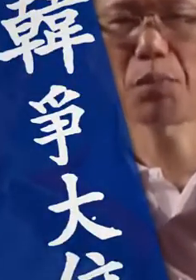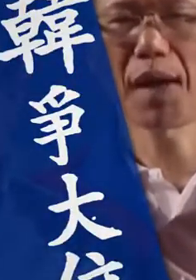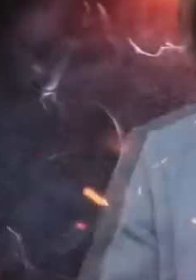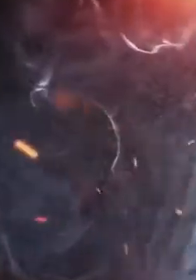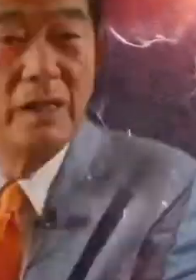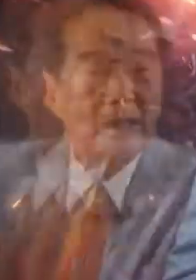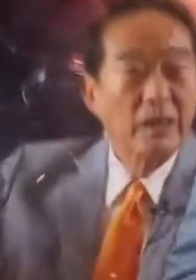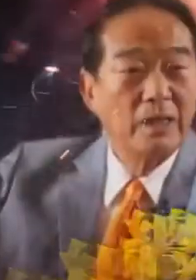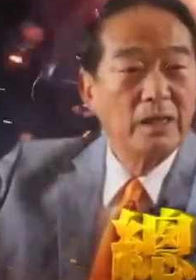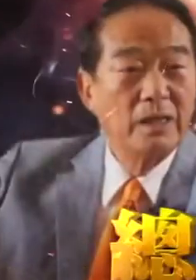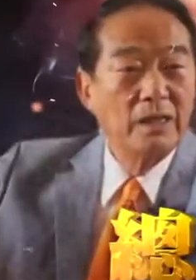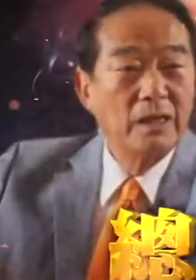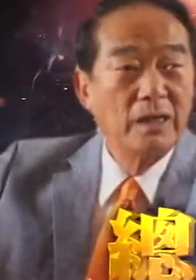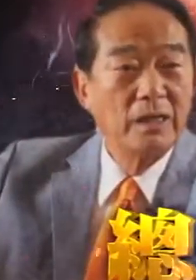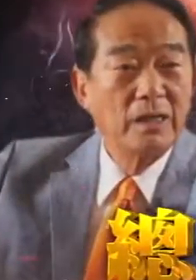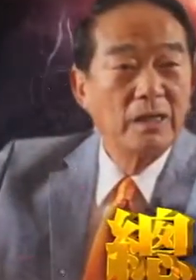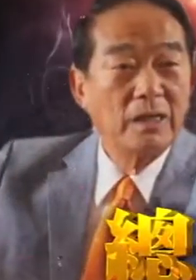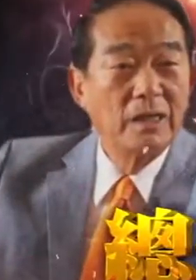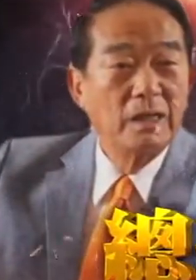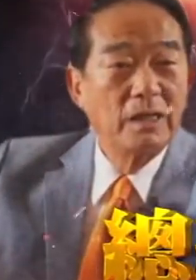牛。